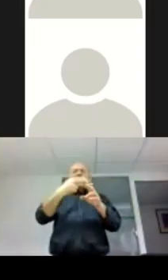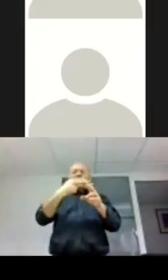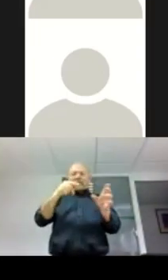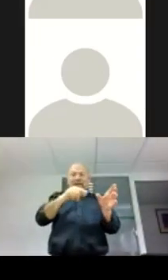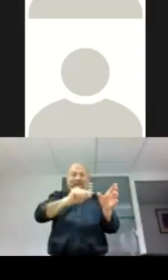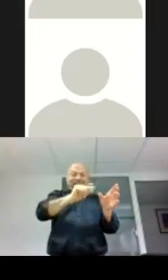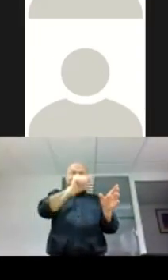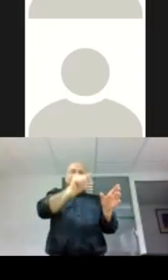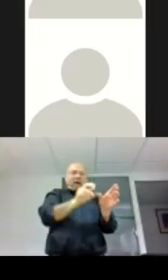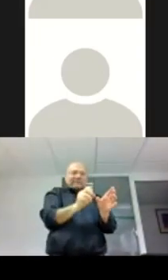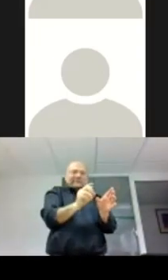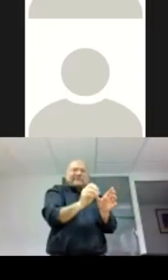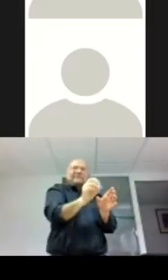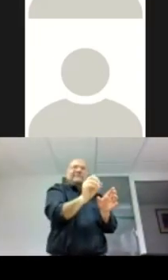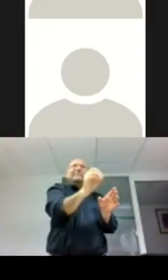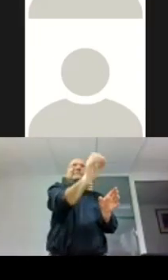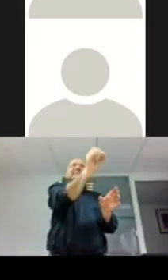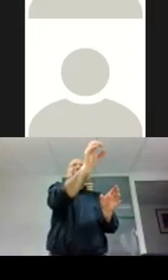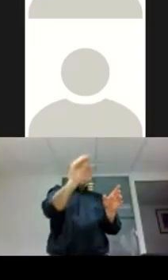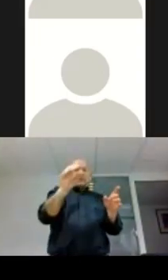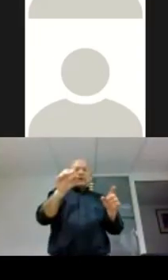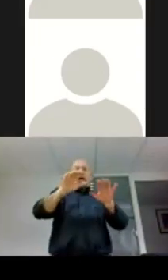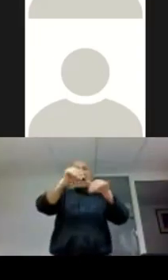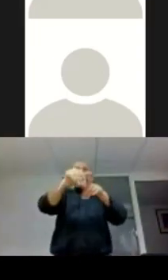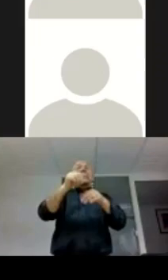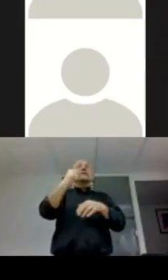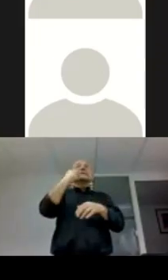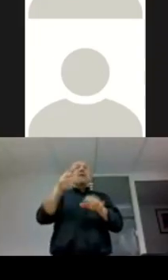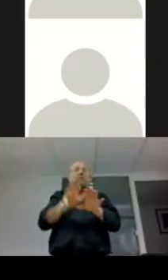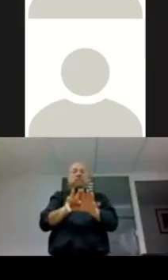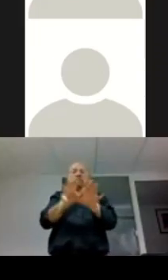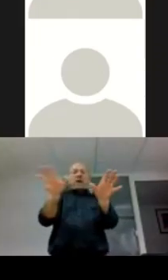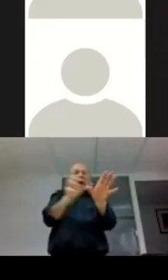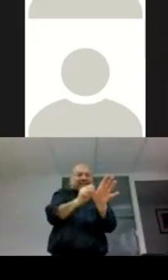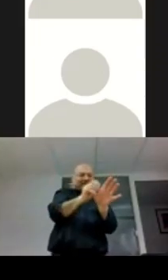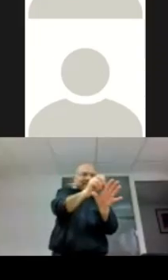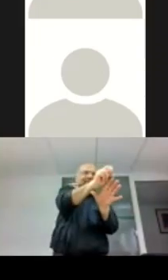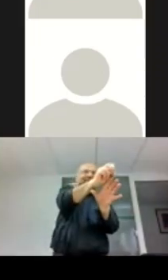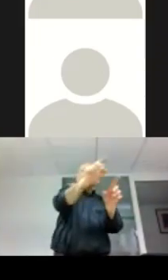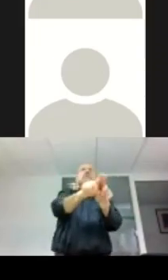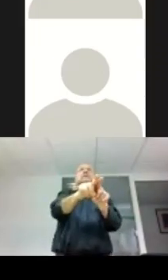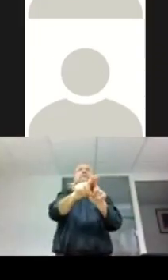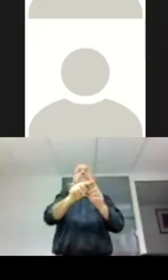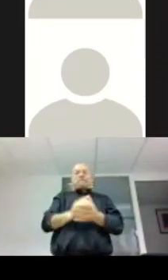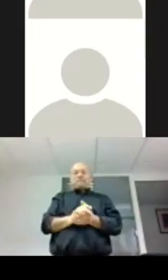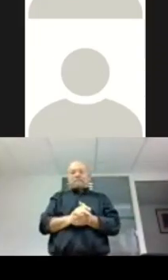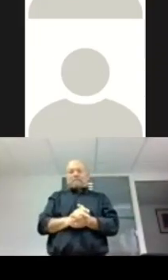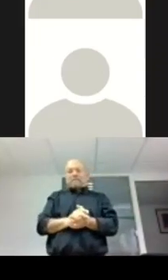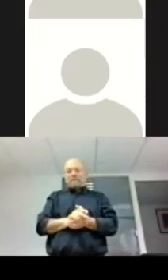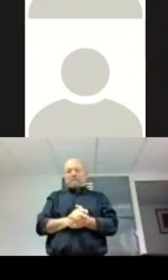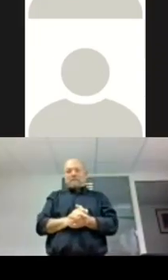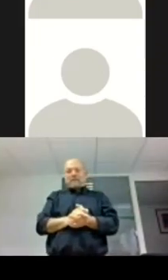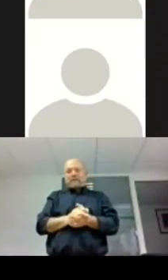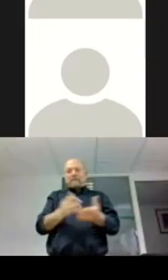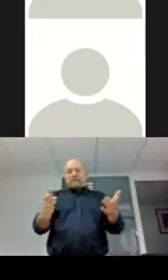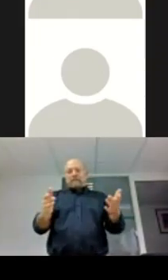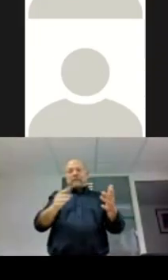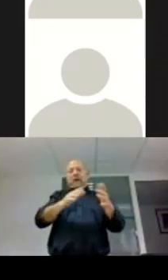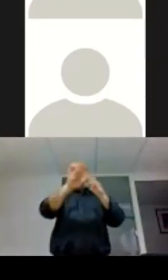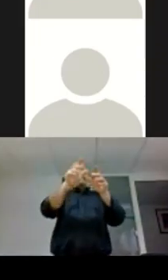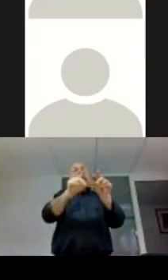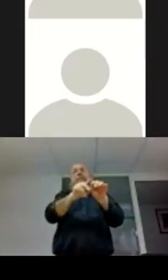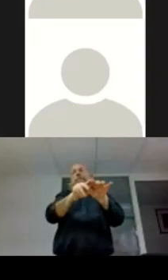en noir le long des vaisseaux avant de gagner la circulation sanguine, qu'on appelle la circulation